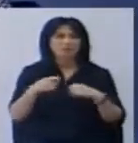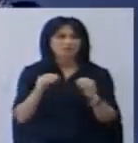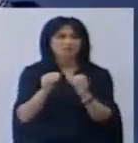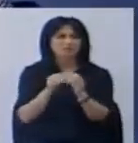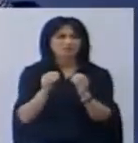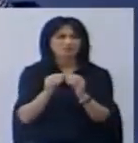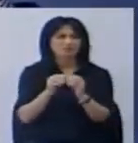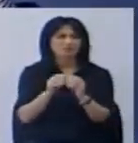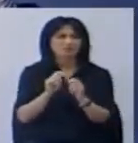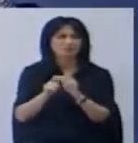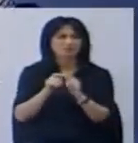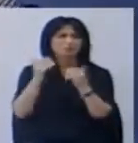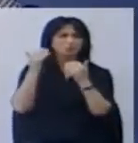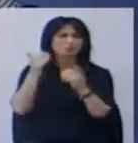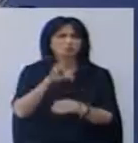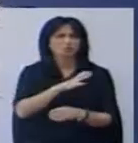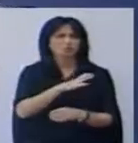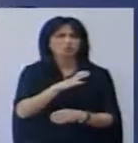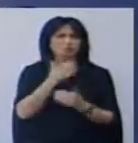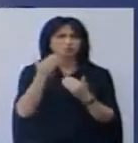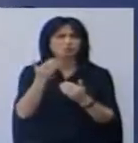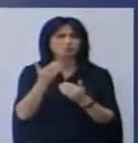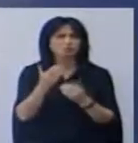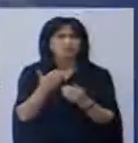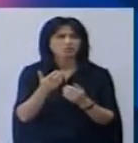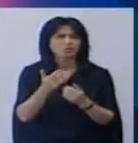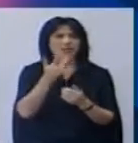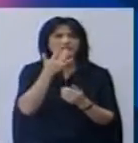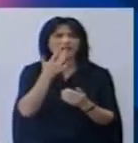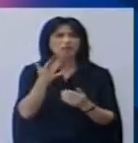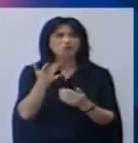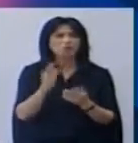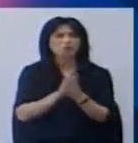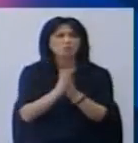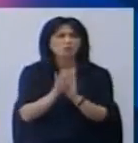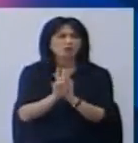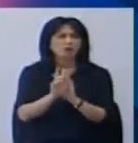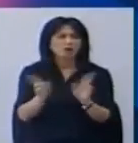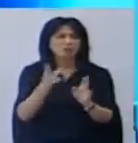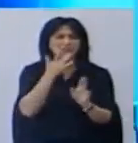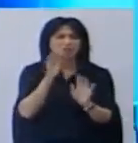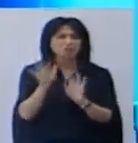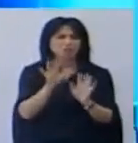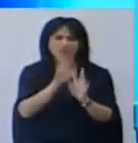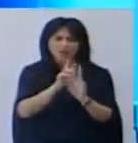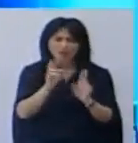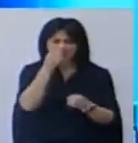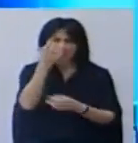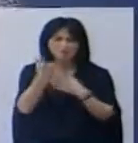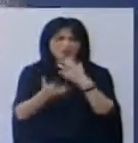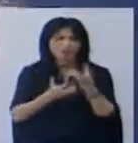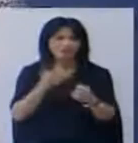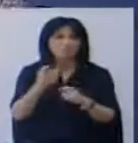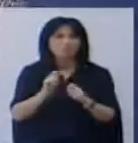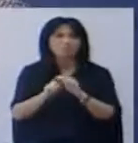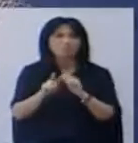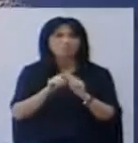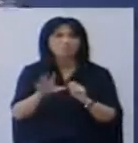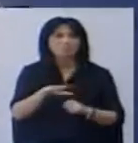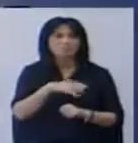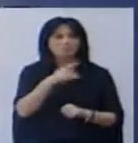ეს დაფინანსდა, რომელიც ძალიან კარგად წაუდგნენ ნაციონალების პირობებში. იგივე სოფლის მეურნეობის პროდუქცია. ყველა ის ბიზნესი დაფინანსდა,